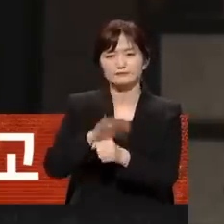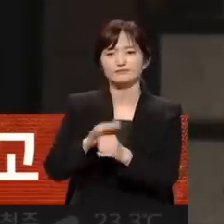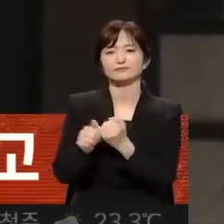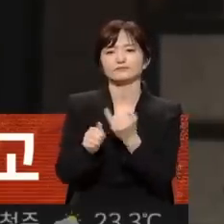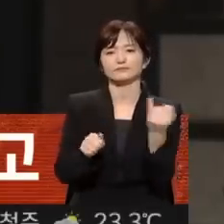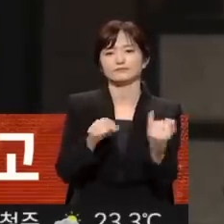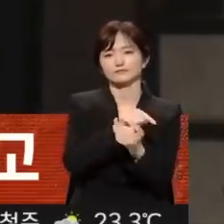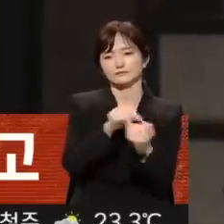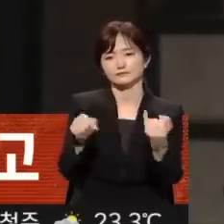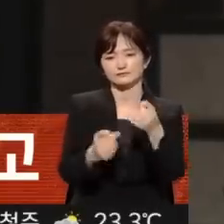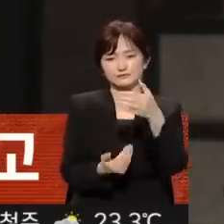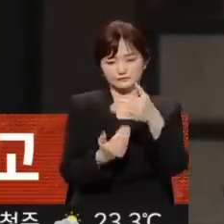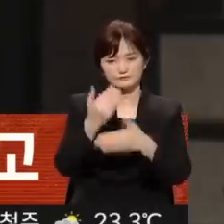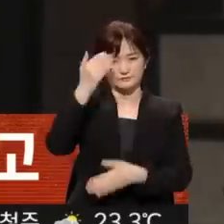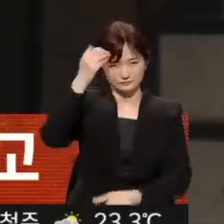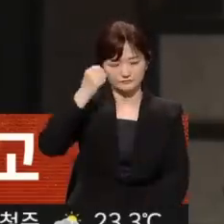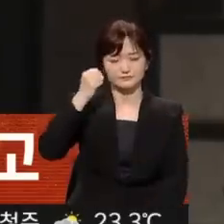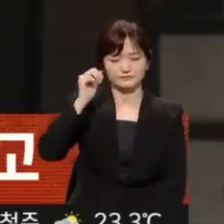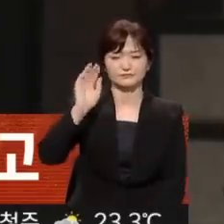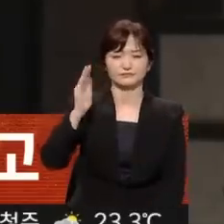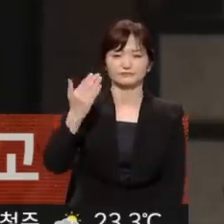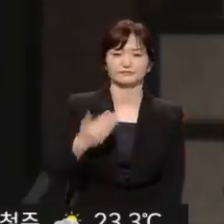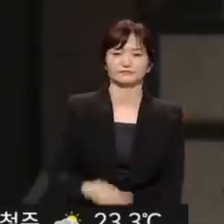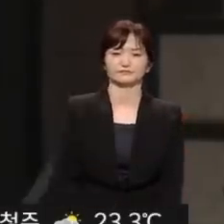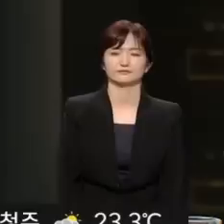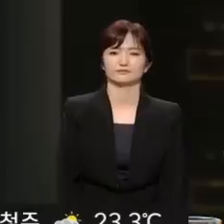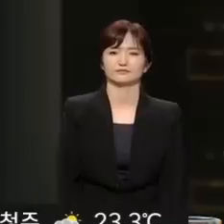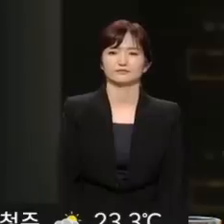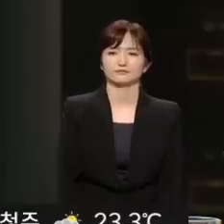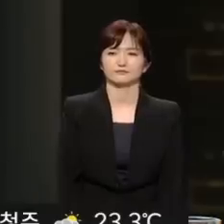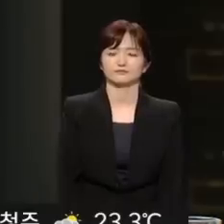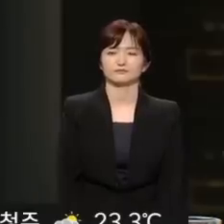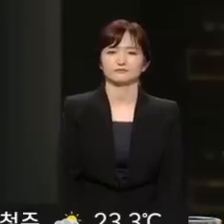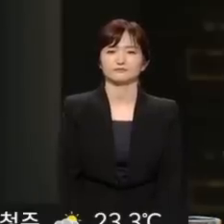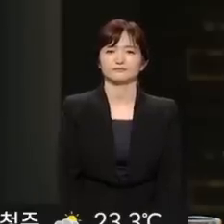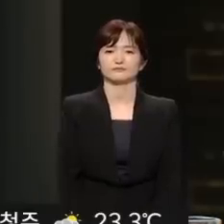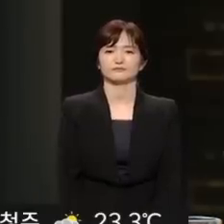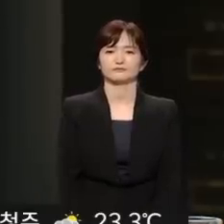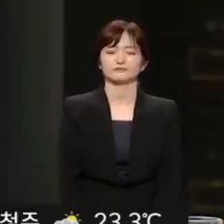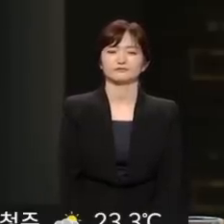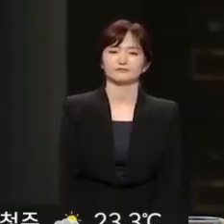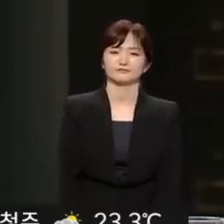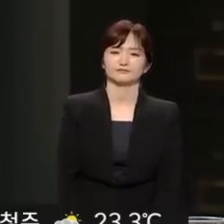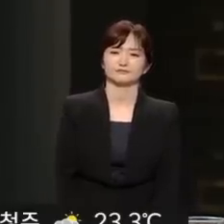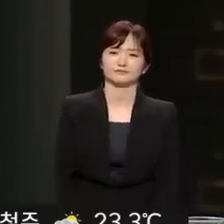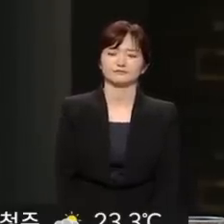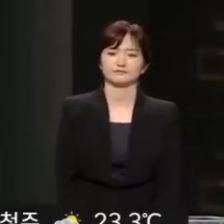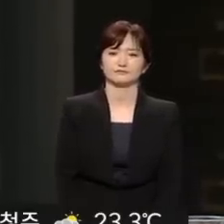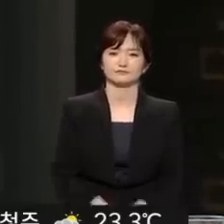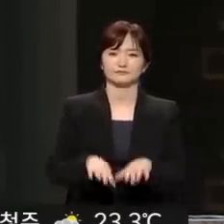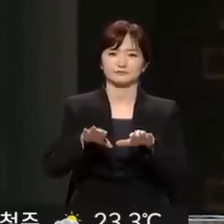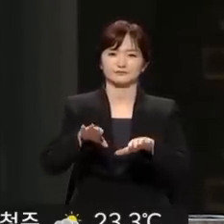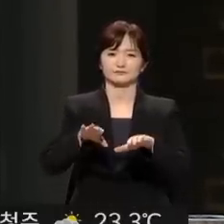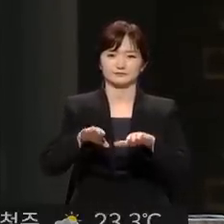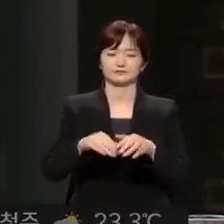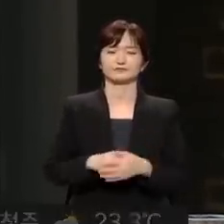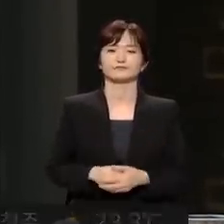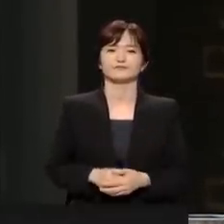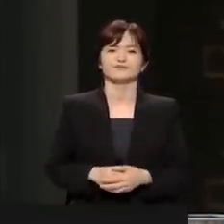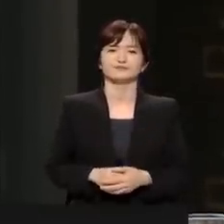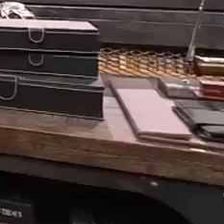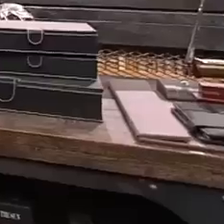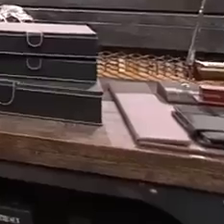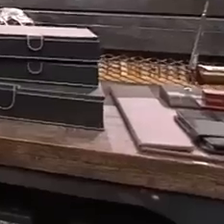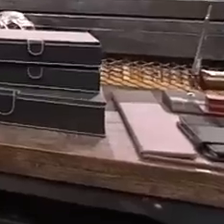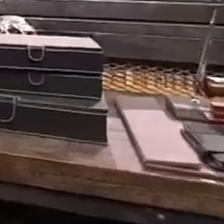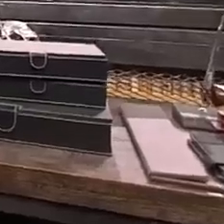아내를 살해한 그런 사건으로 기억이 될 것 같습니다. 예, 참 뭐 이런 일도 있었군요. 예, 알겠습니다. 자, 오늘 사건 연구소 이렇게